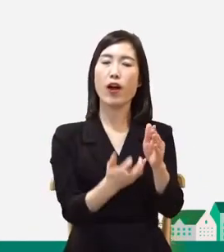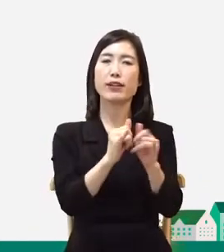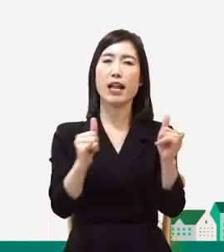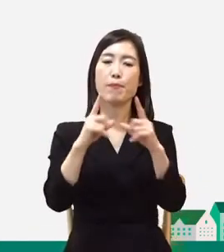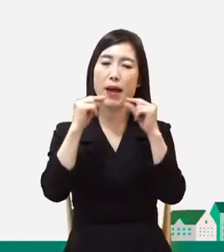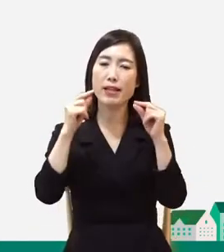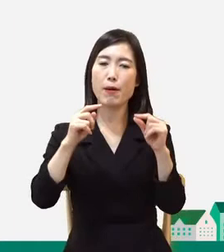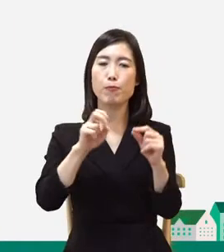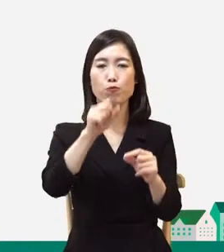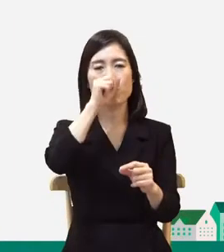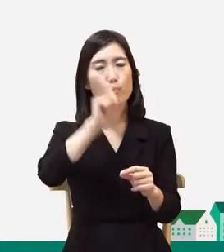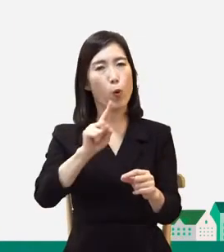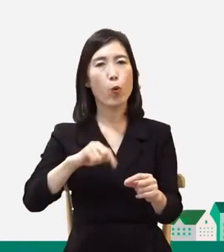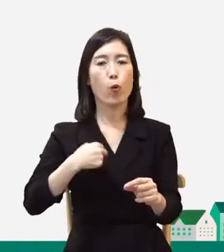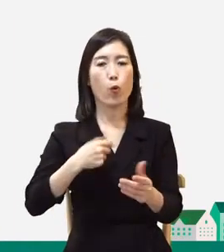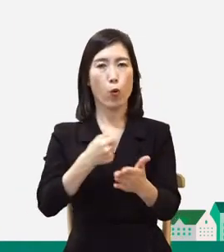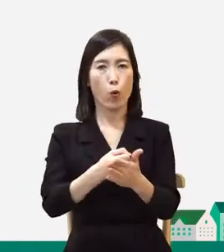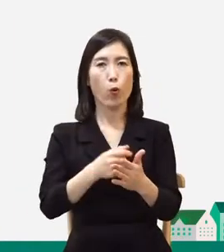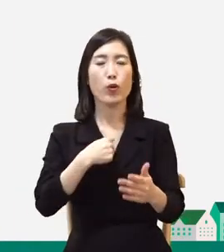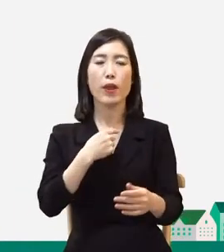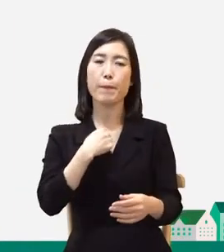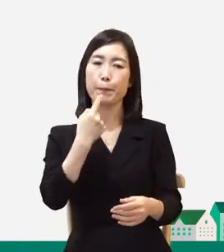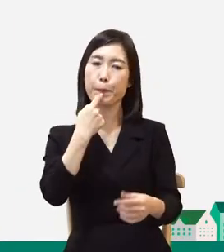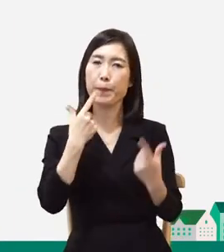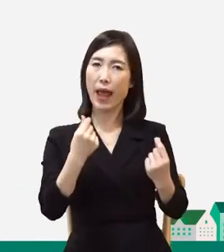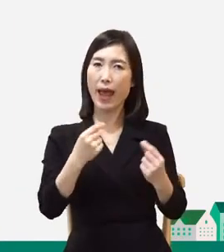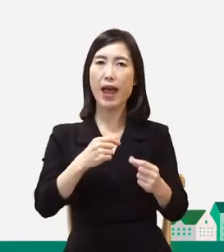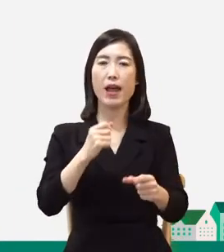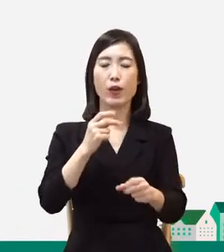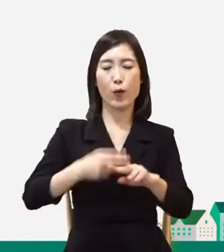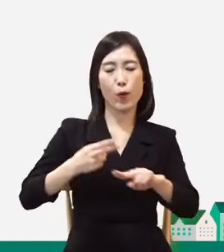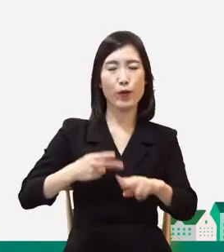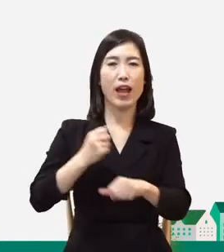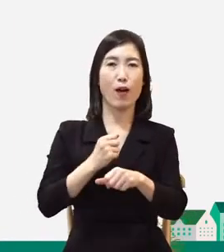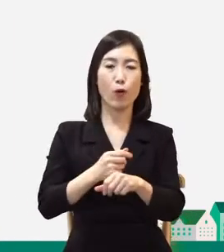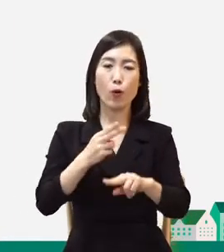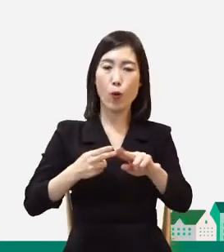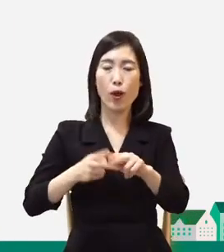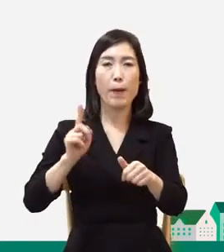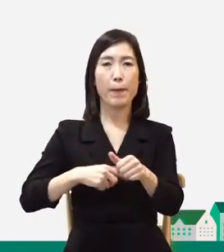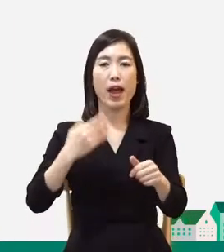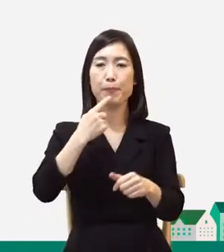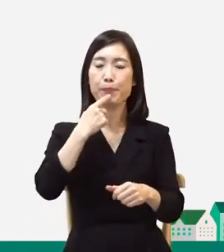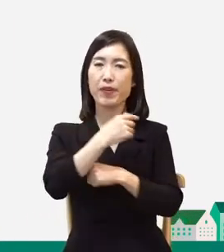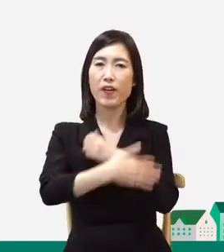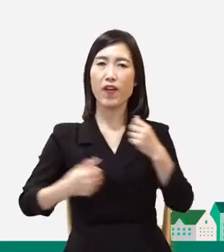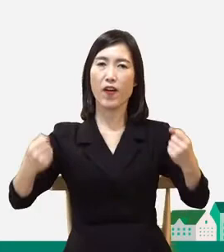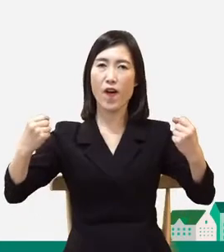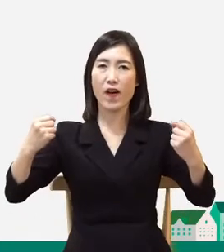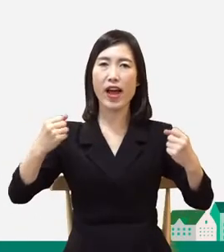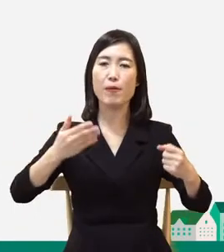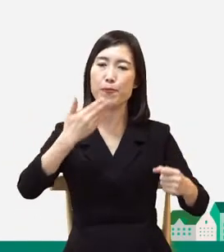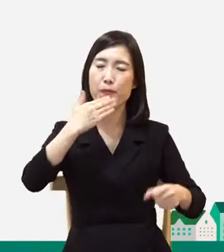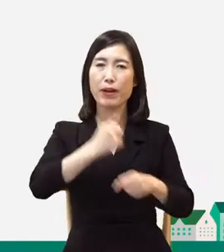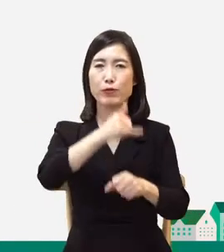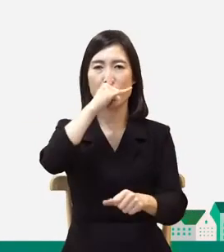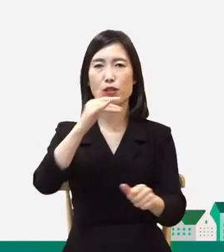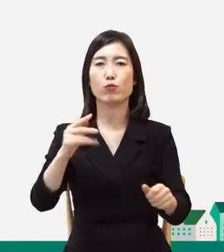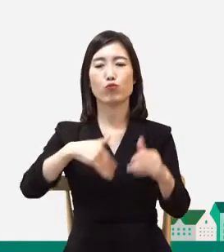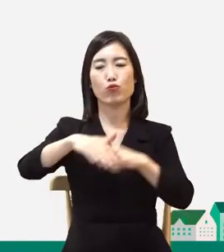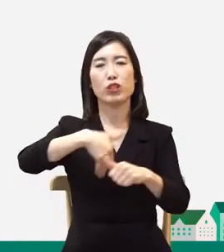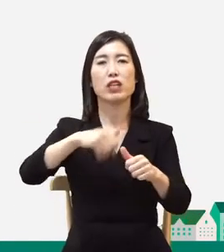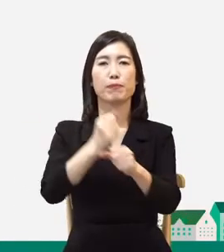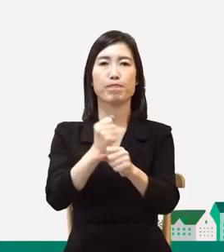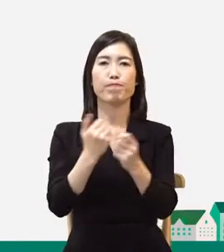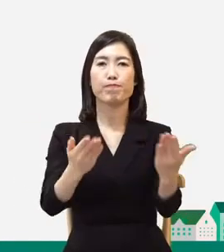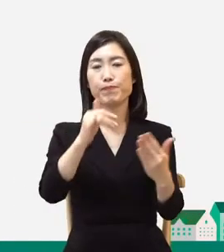선정하고 입주민만의 레시피로 요리를 하고 그것을 통해서 건강한 식생활을 유지할 수 있도록 지원하고 있습니다.